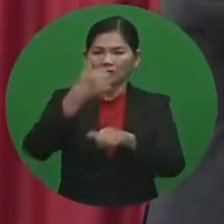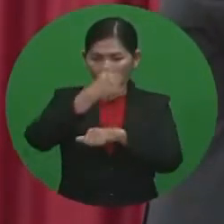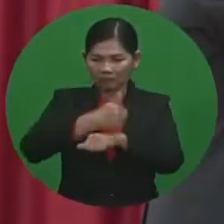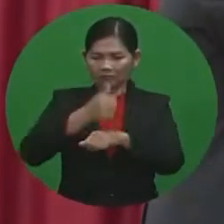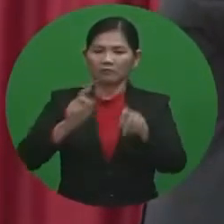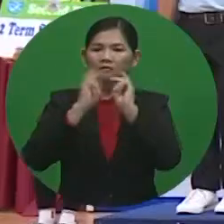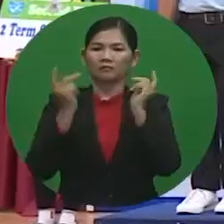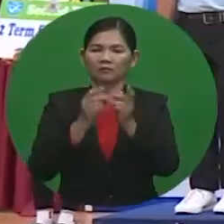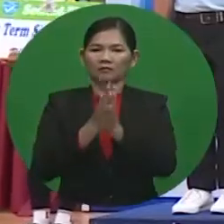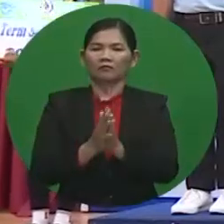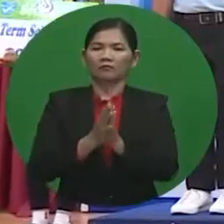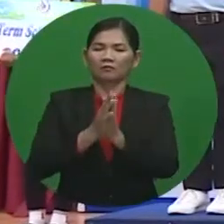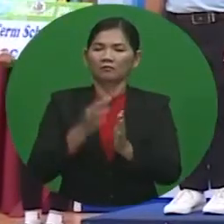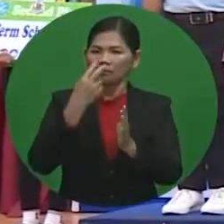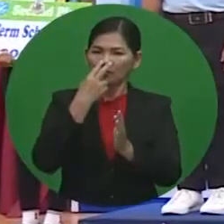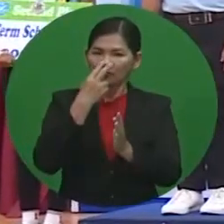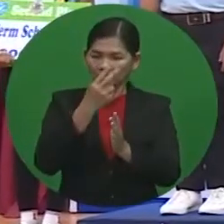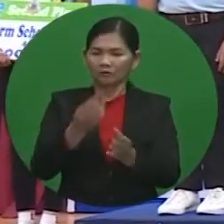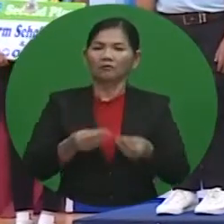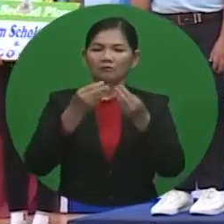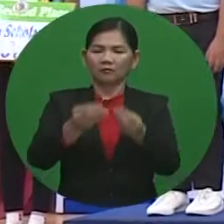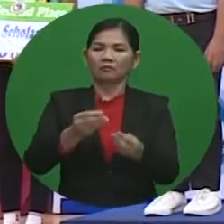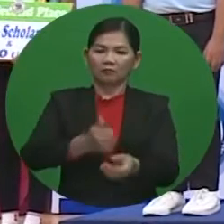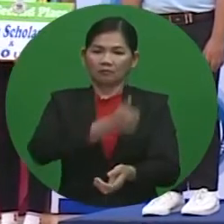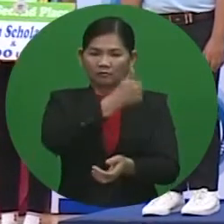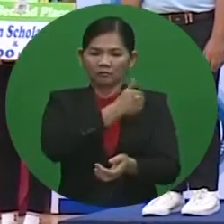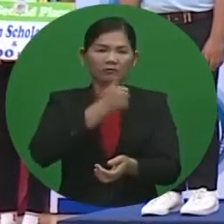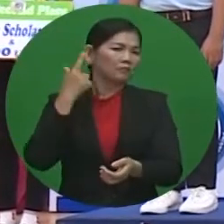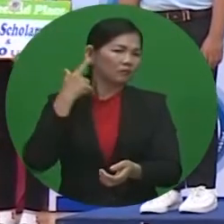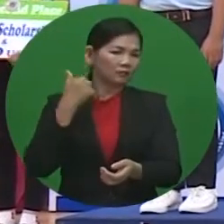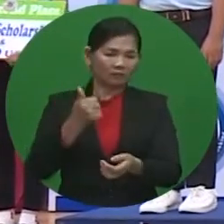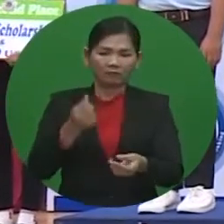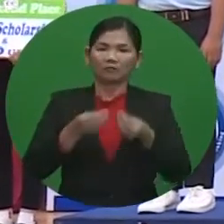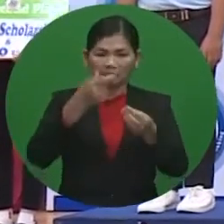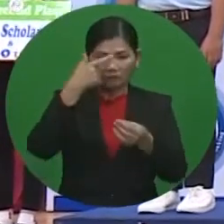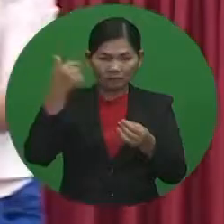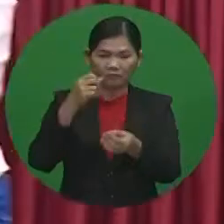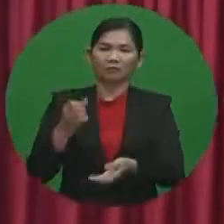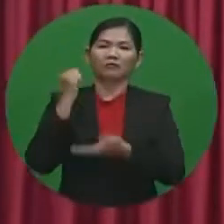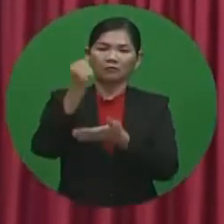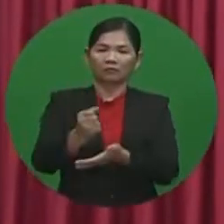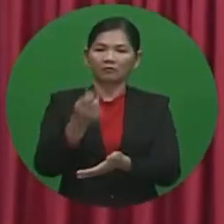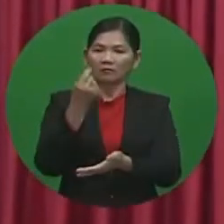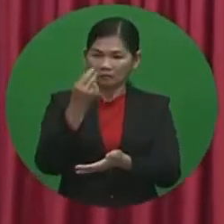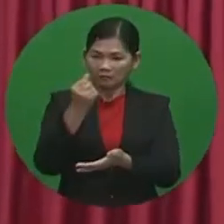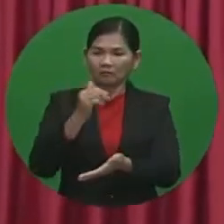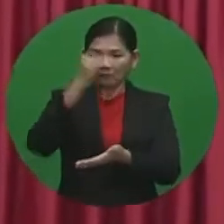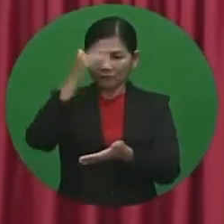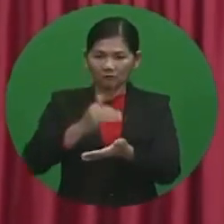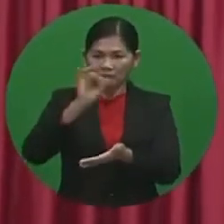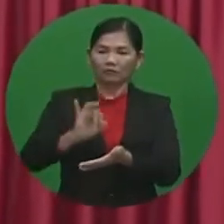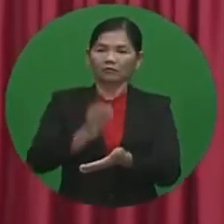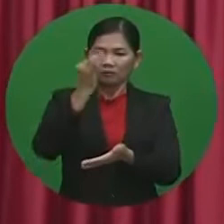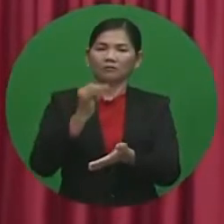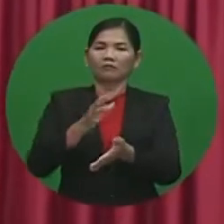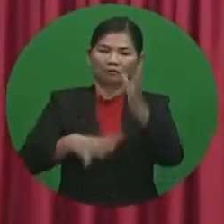គណៈគ្រប់គ្រងនាយកសាខាក៏បានប្រគល់មេដាយមាសមេដាយប្រាក់មេដាយសំរឹទ្ធនិងរង្វាន់លើកទឹកចិត្តជូនដល់សិស្សជ័យលាភីកម្រិ